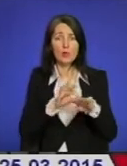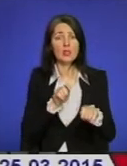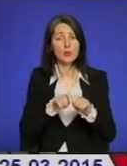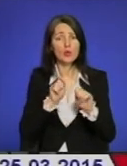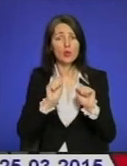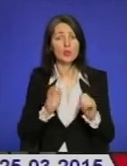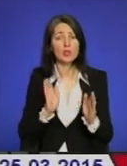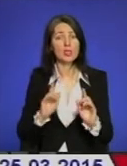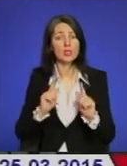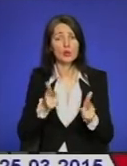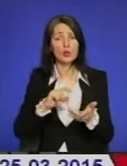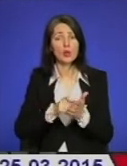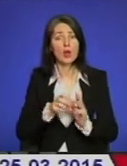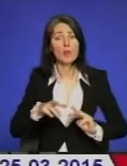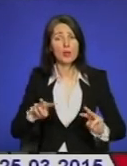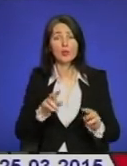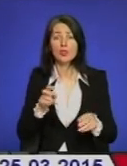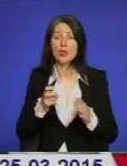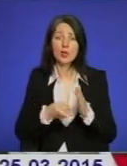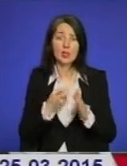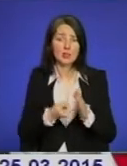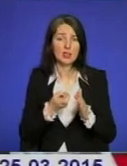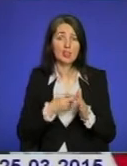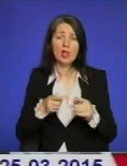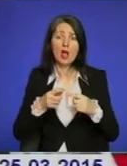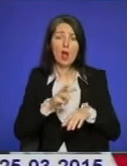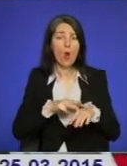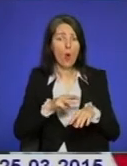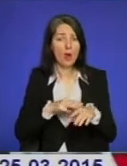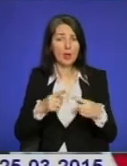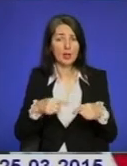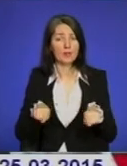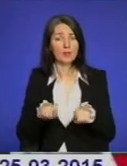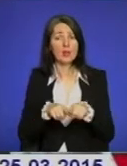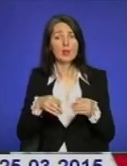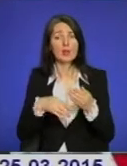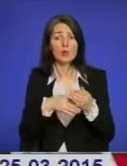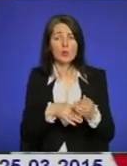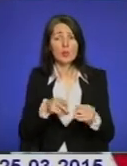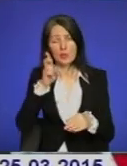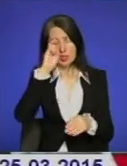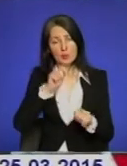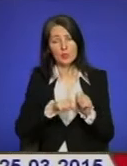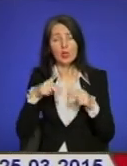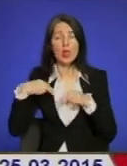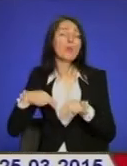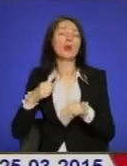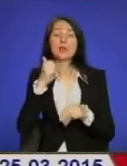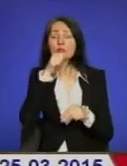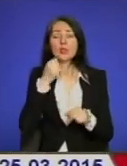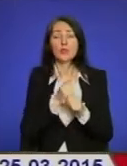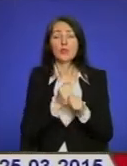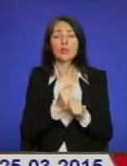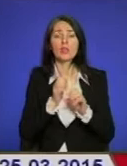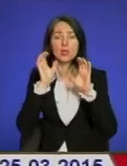можна лише за згодою Кабміну чи слідчих органів Таким чином державні інспектори праці за рік перевірили легальність працівників